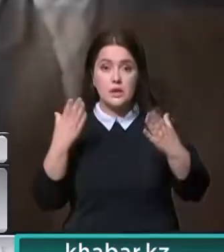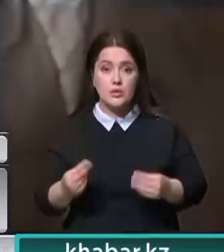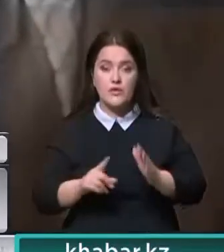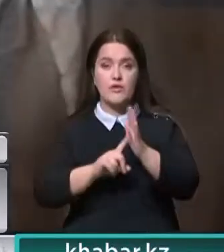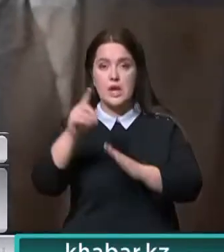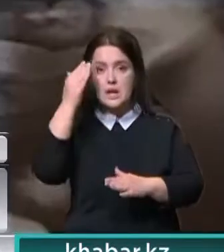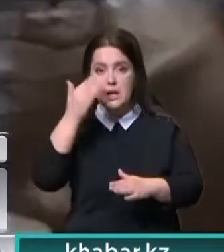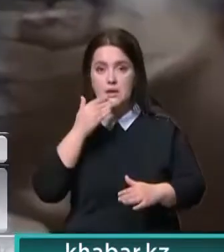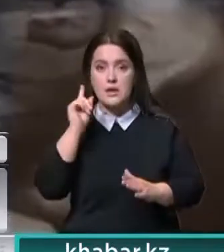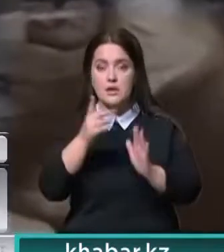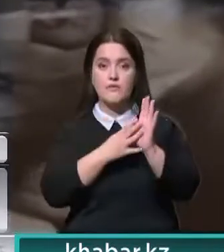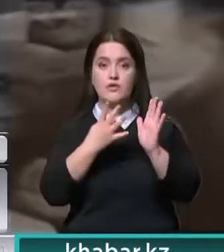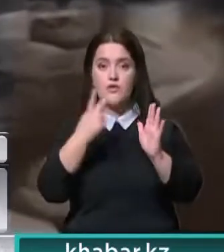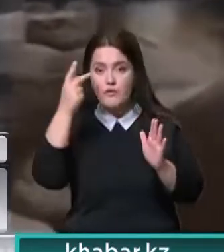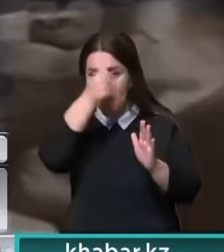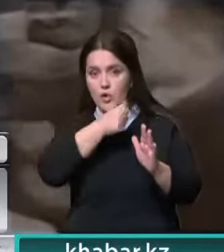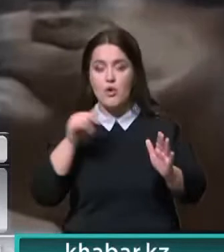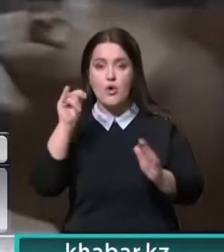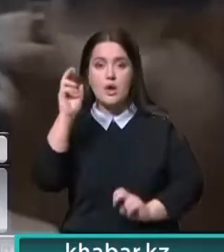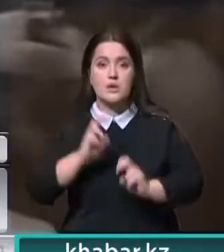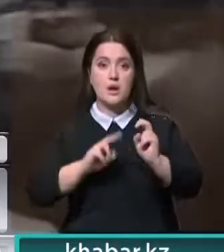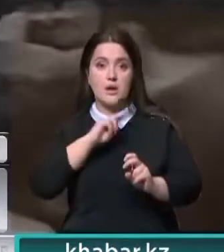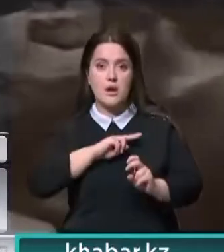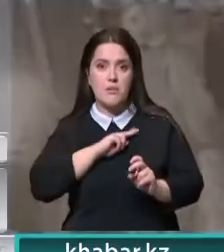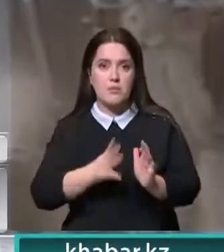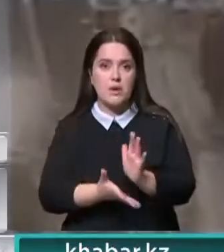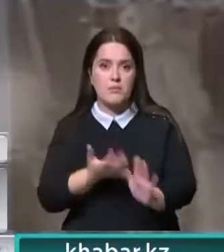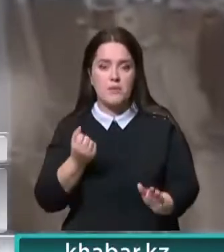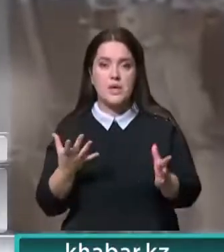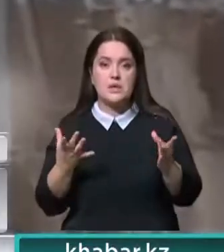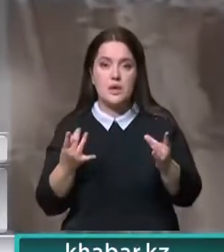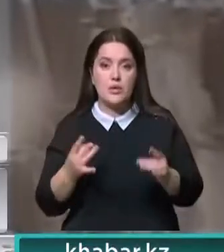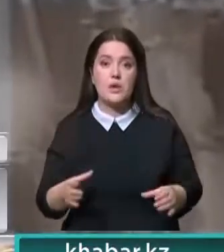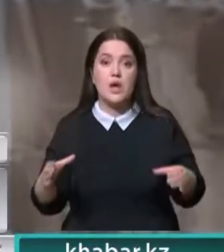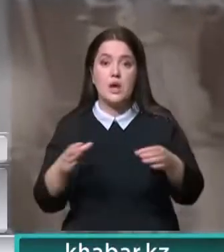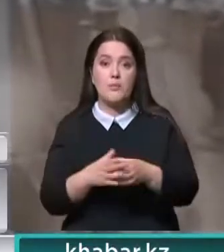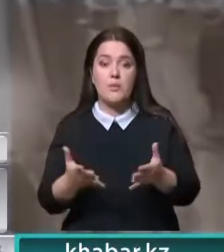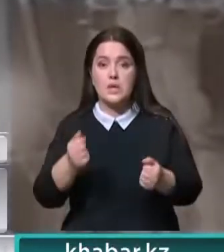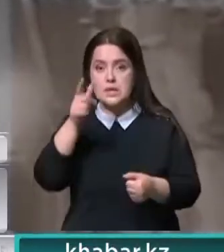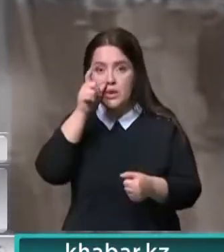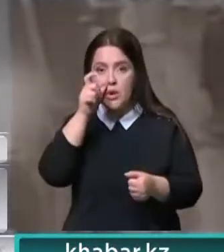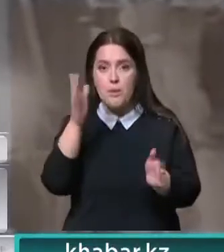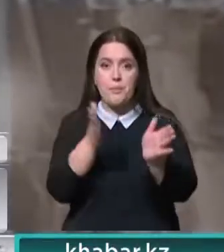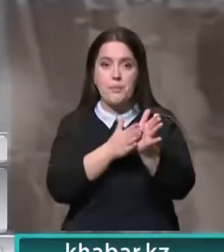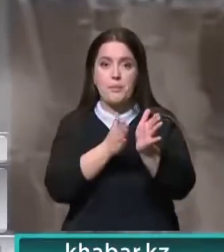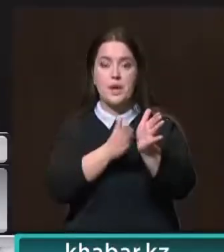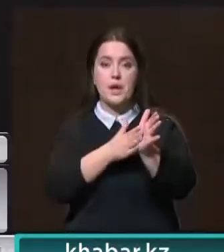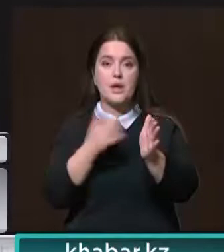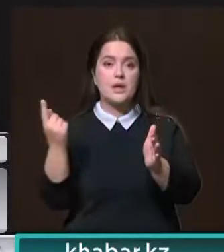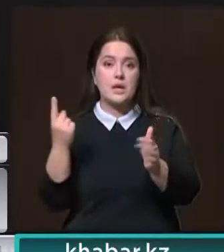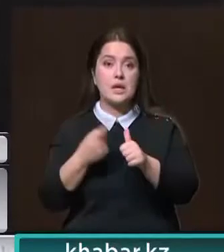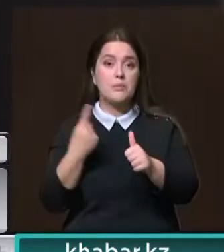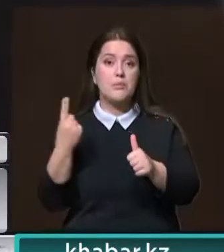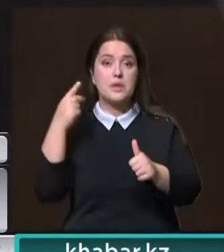и уже в начале лета 42-го уральские заводы работали с добытым сырьем. Коллектив тогда получил сталинскую премию.